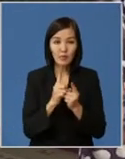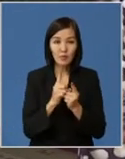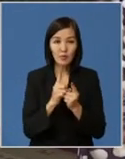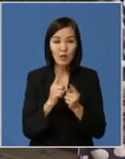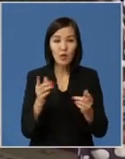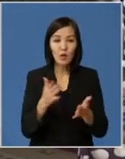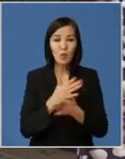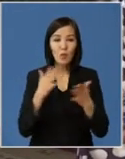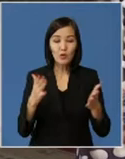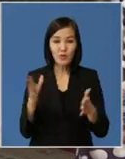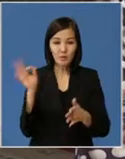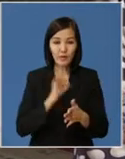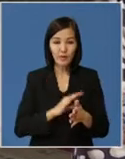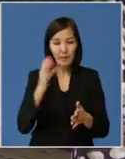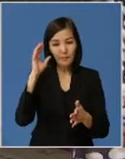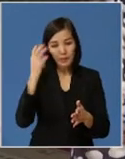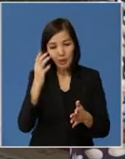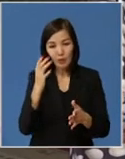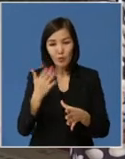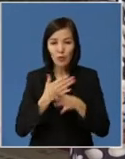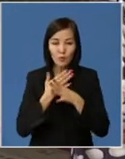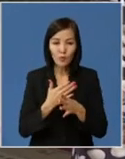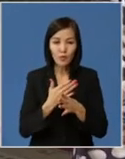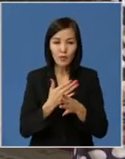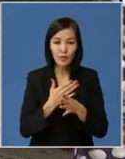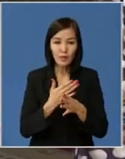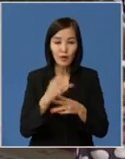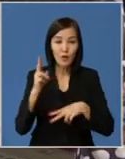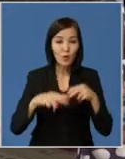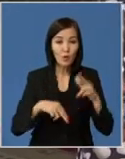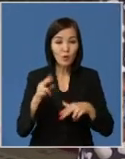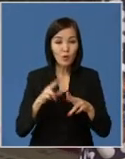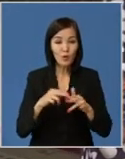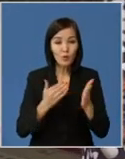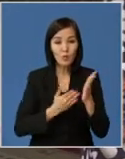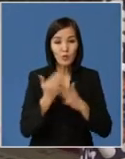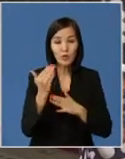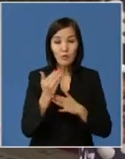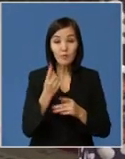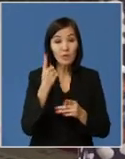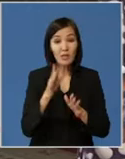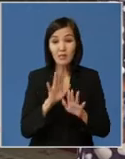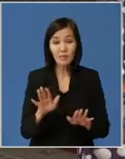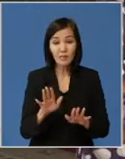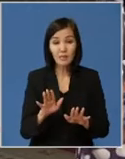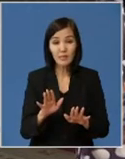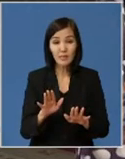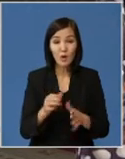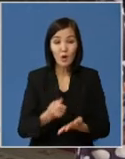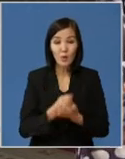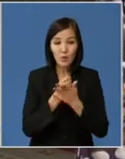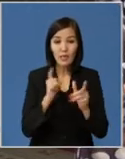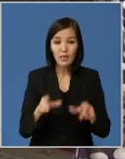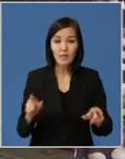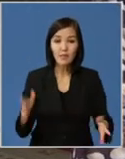үлкен көп пайда келеді. Психологиялық жағынан да көңіл күйін көтеріп, сергітіп, сен жалғыз емессің, сендерді қолдайтын